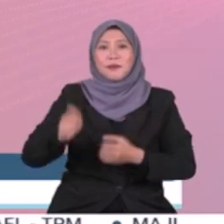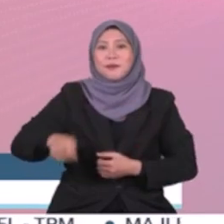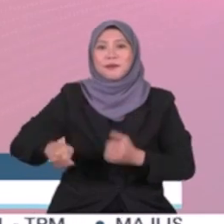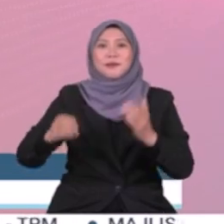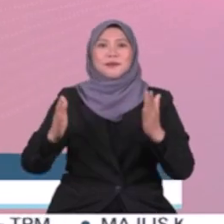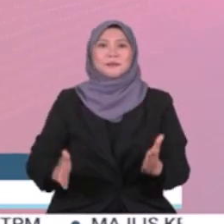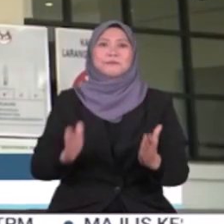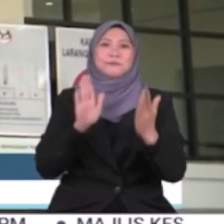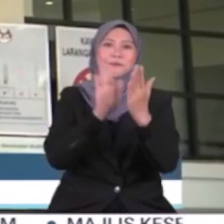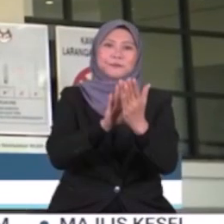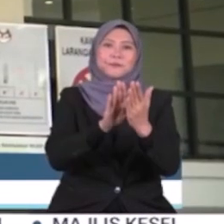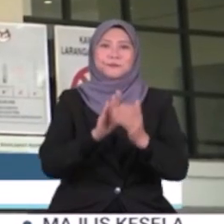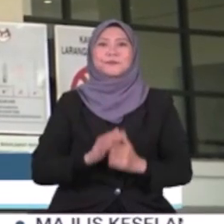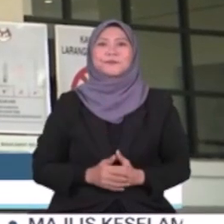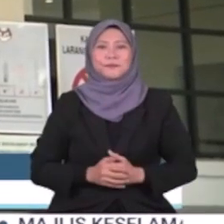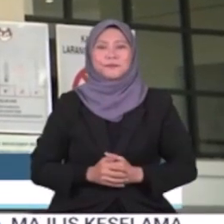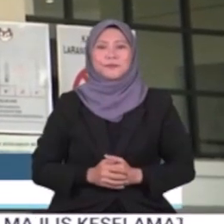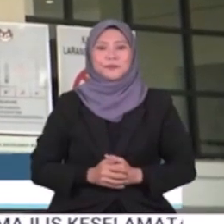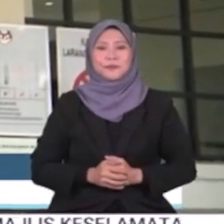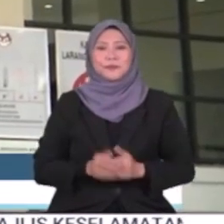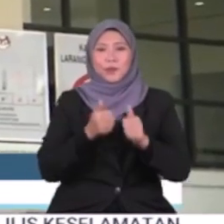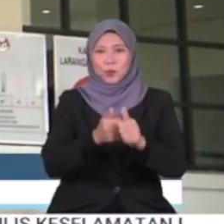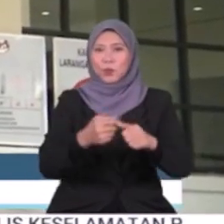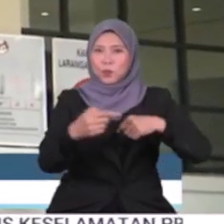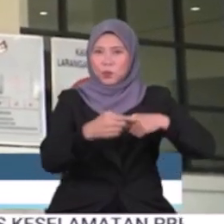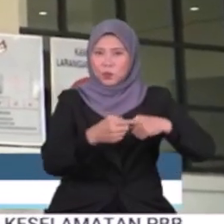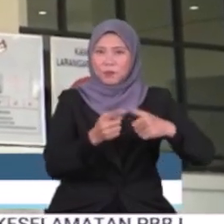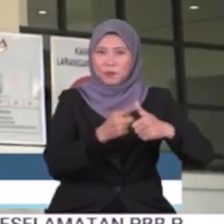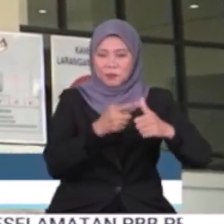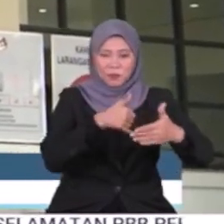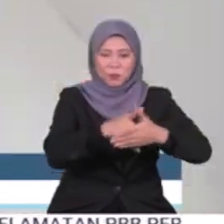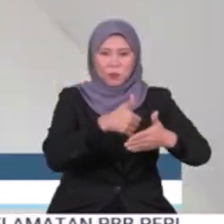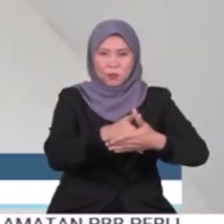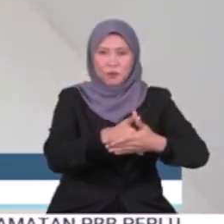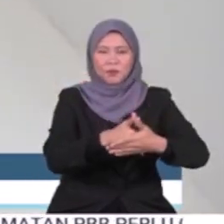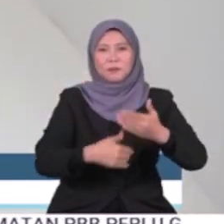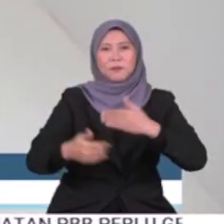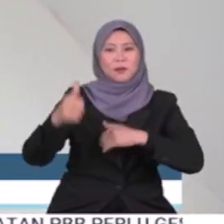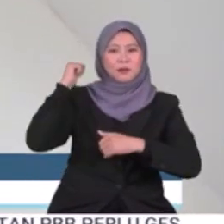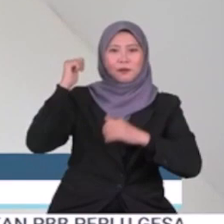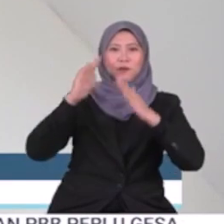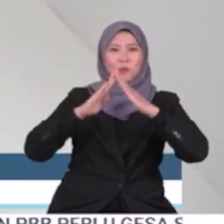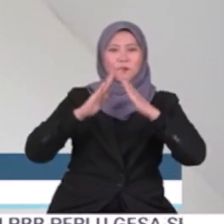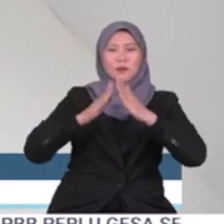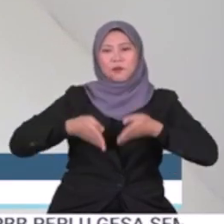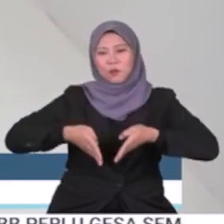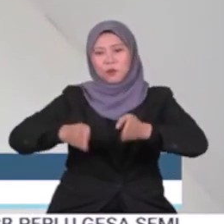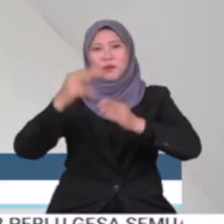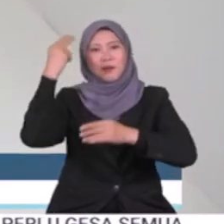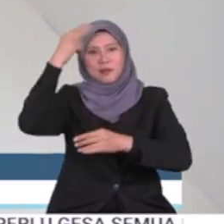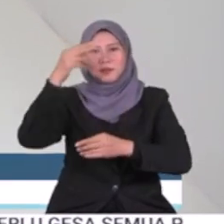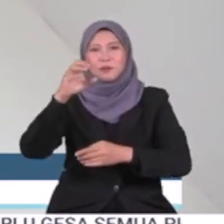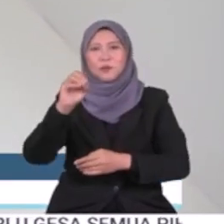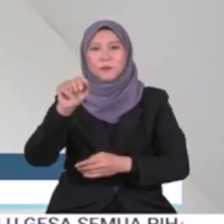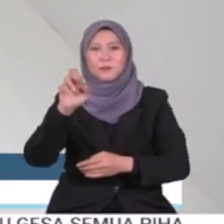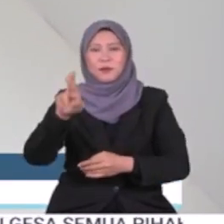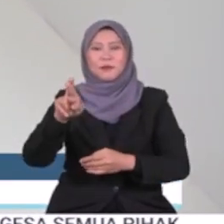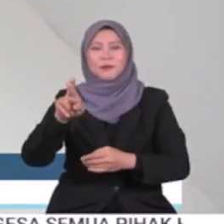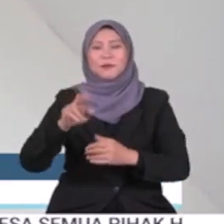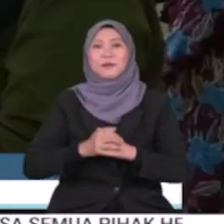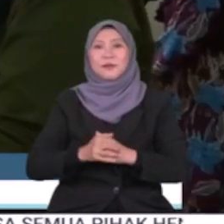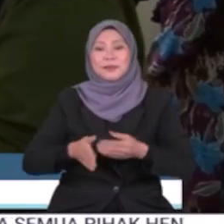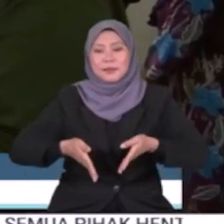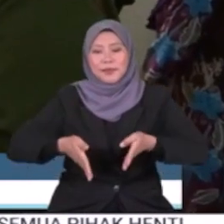Bakar manat mengikut pertuduhan pertama dia didakwa merogol mangsa di belakang sebuah rumah di lorong Haji Omar Kampung Parit